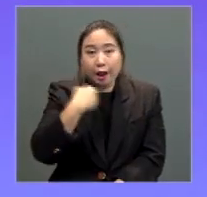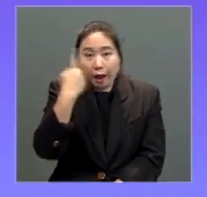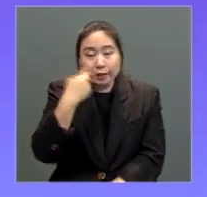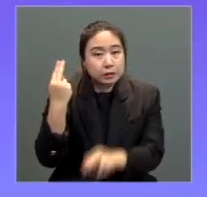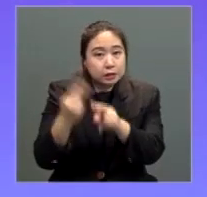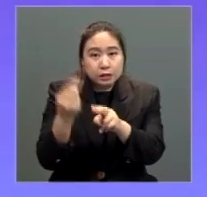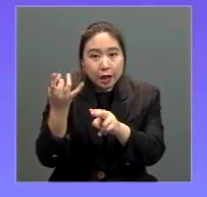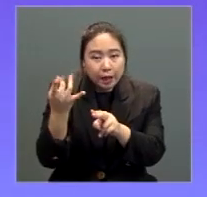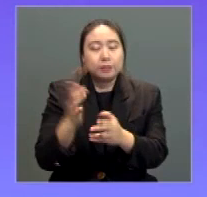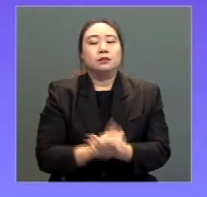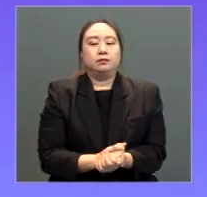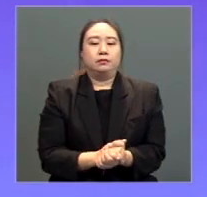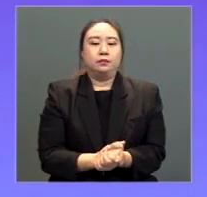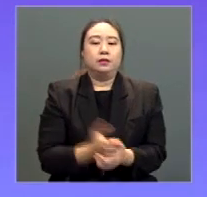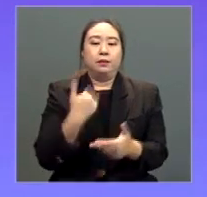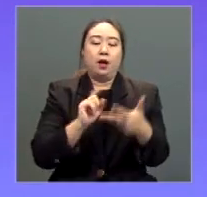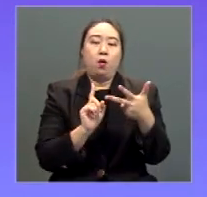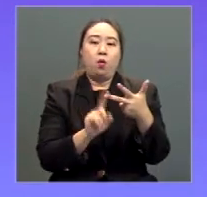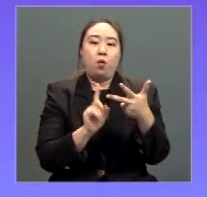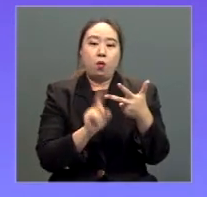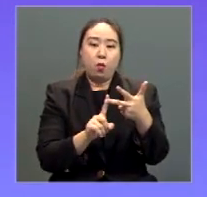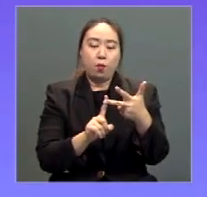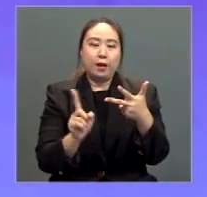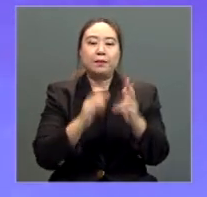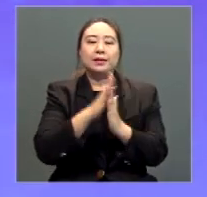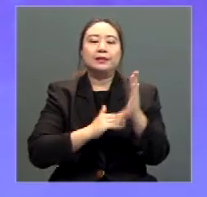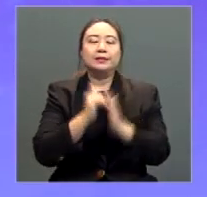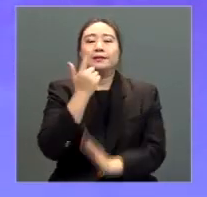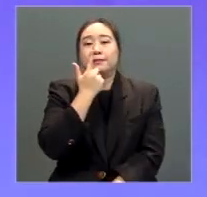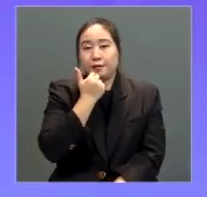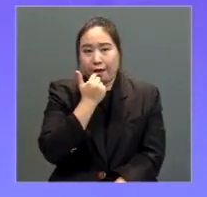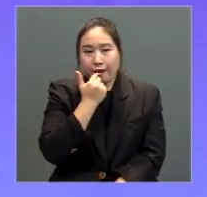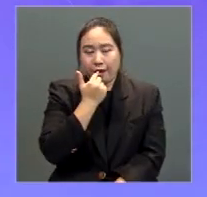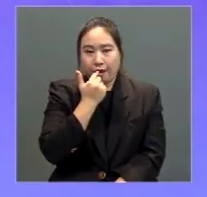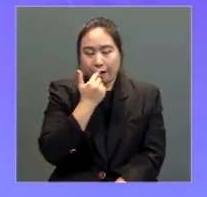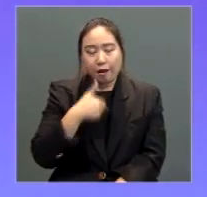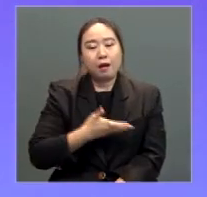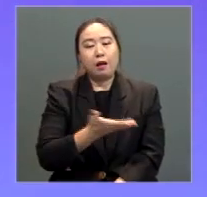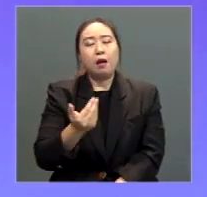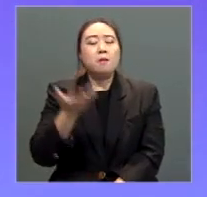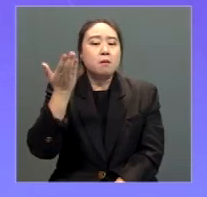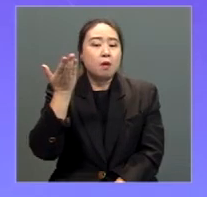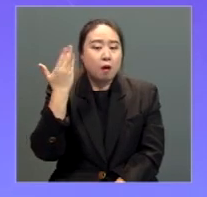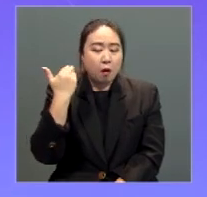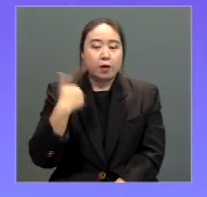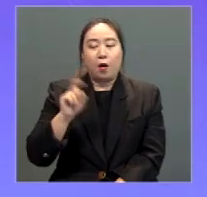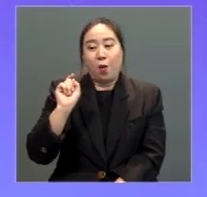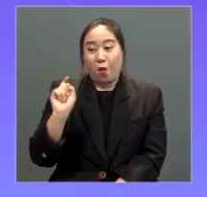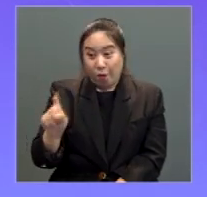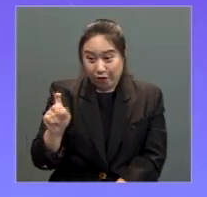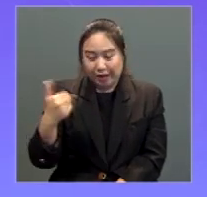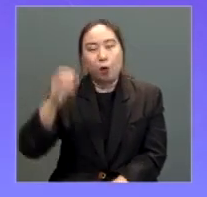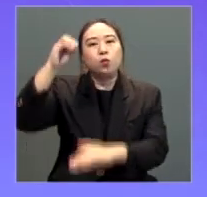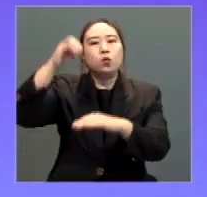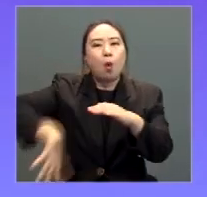ชื่ออะไรยังไงและอีกหนึ่งกลุ่มอันนี้เป็นกลุ่มสีแดงที่ต้องบอกว่าหลายคนพอตัวเองได้รับการยืนยันว่าไม่ได้